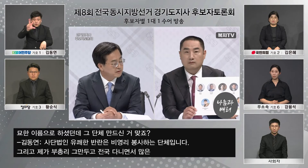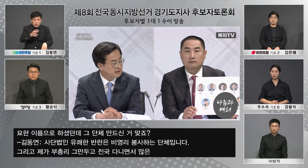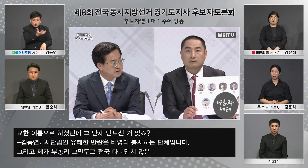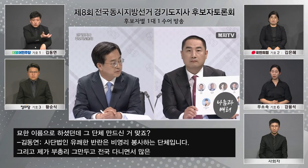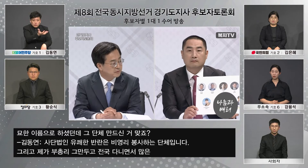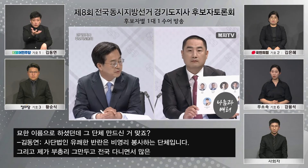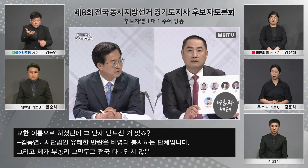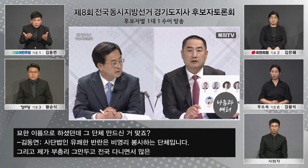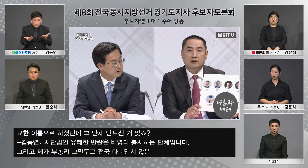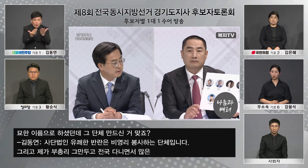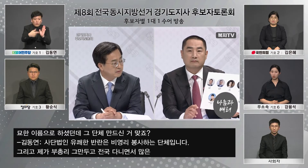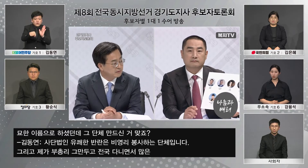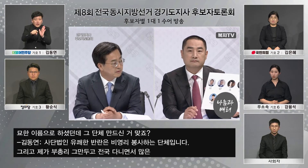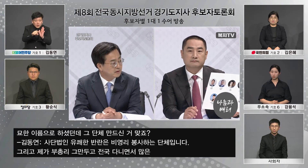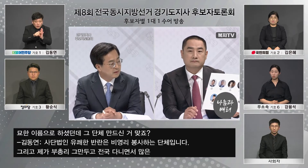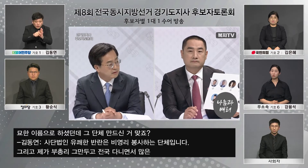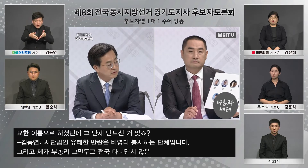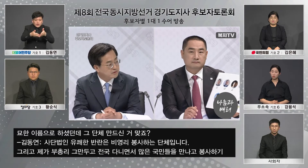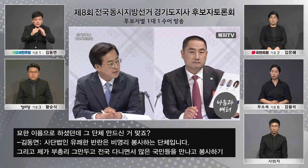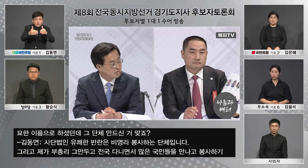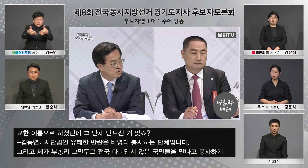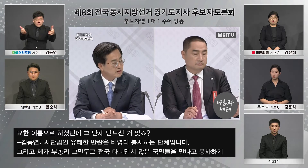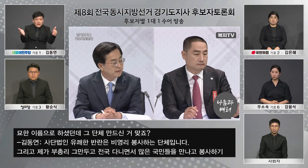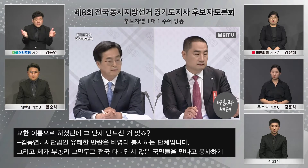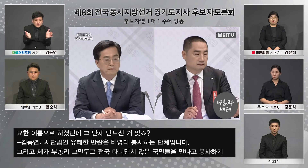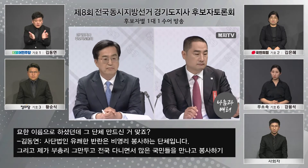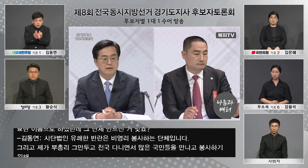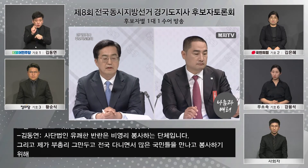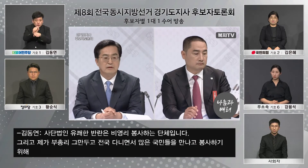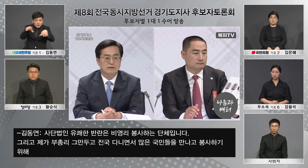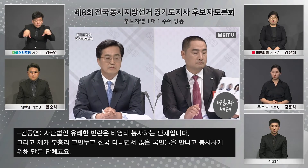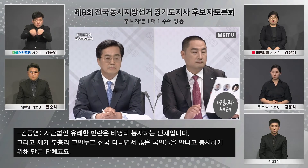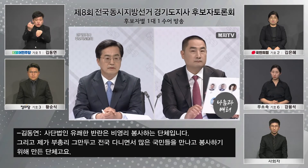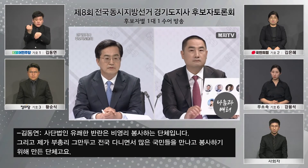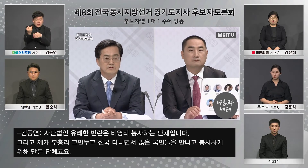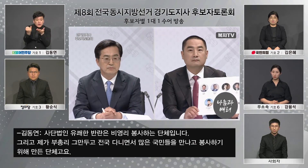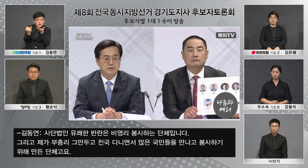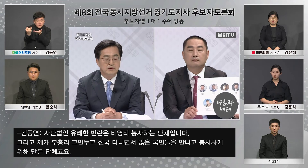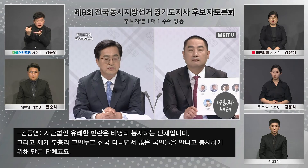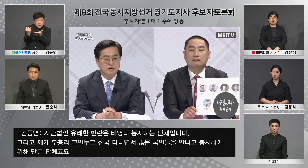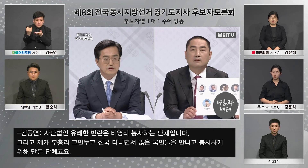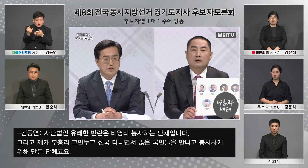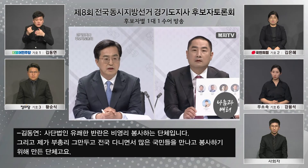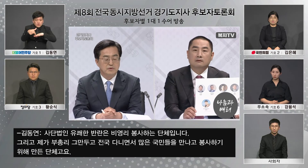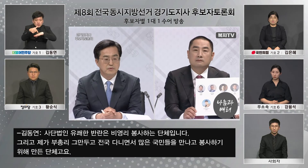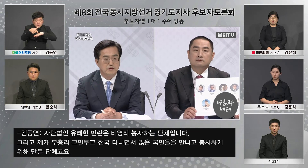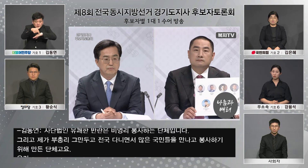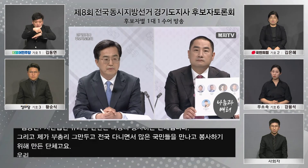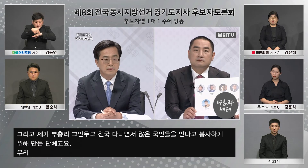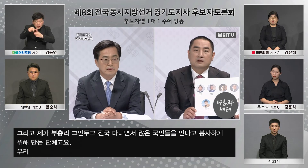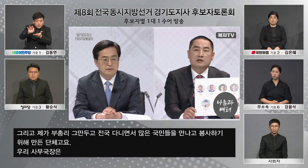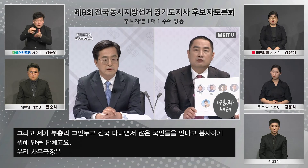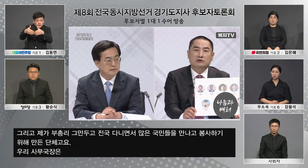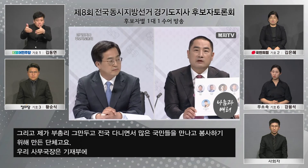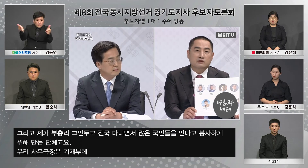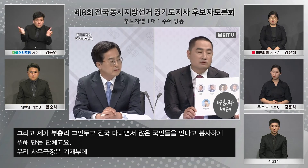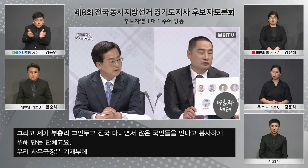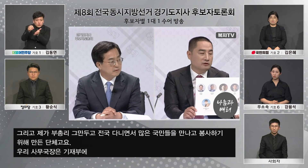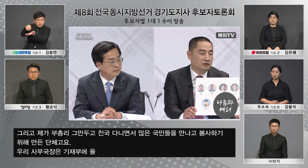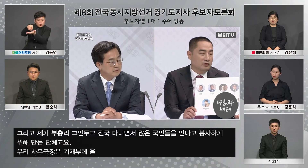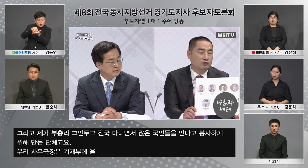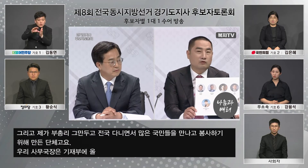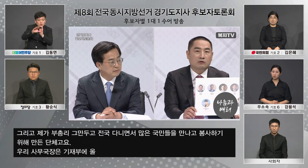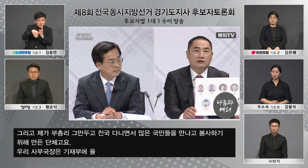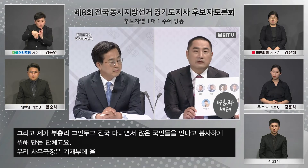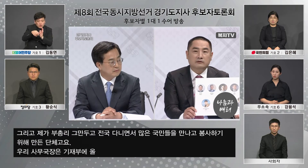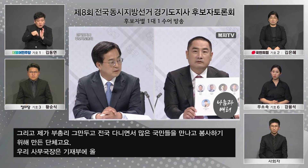봉사해서 만든 단체고요. 네. 우리 사무국장은 기재부에 올 적에도 제가 알기로는 기재부를